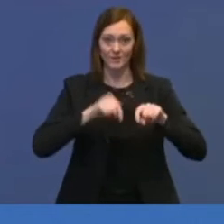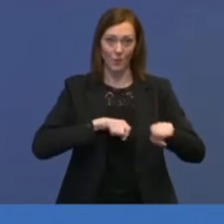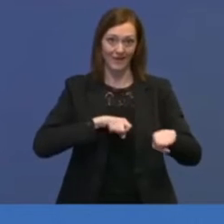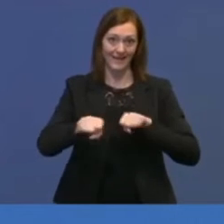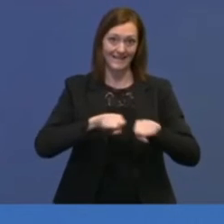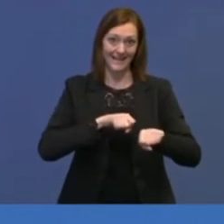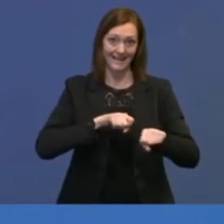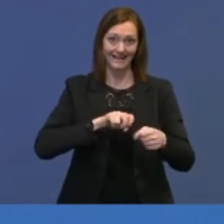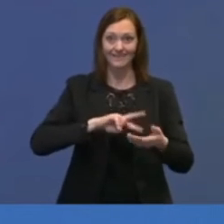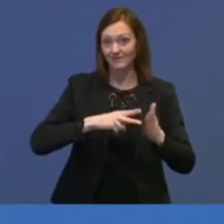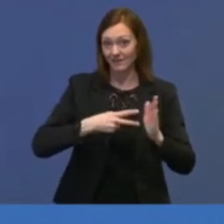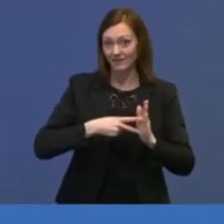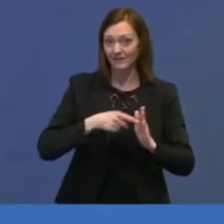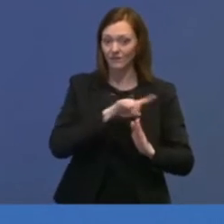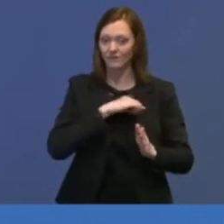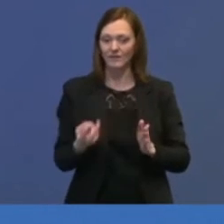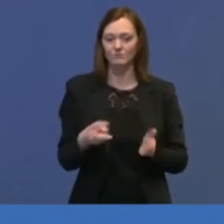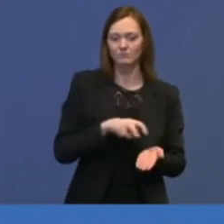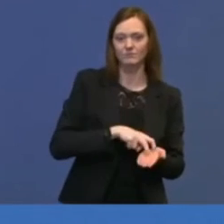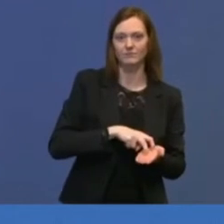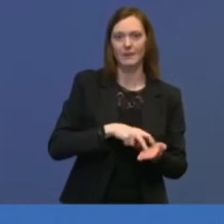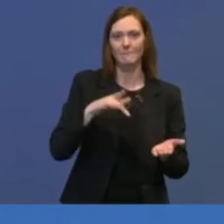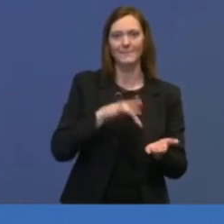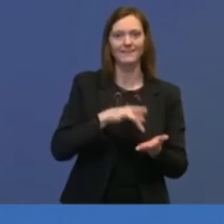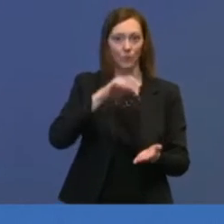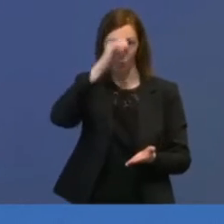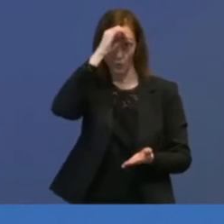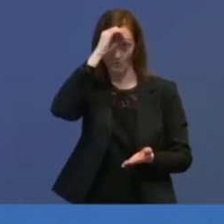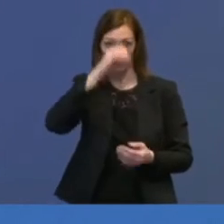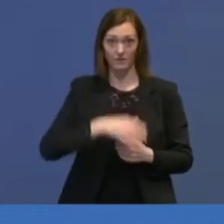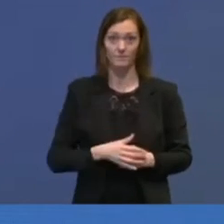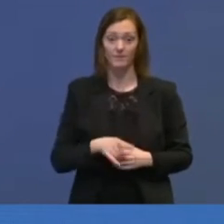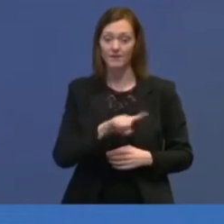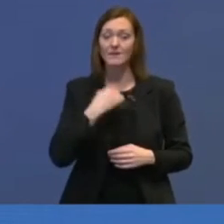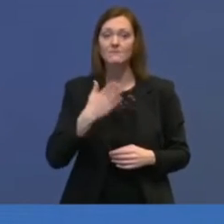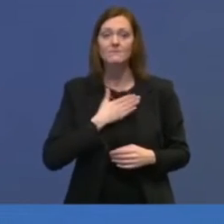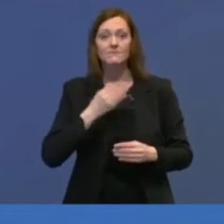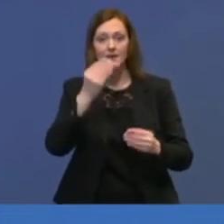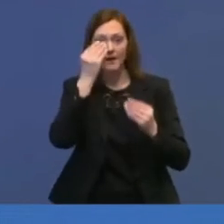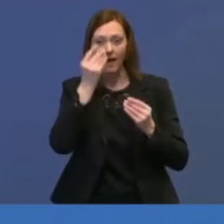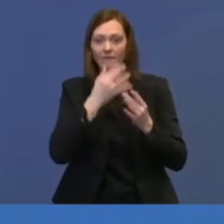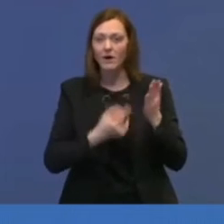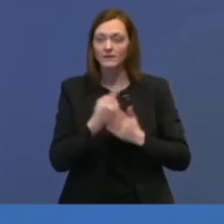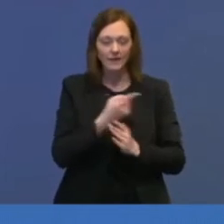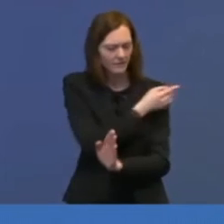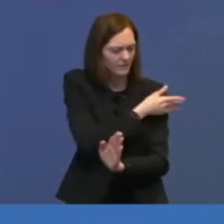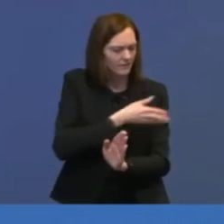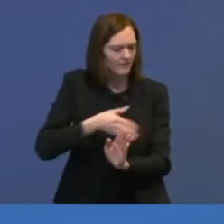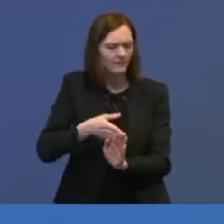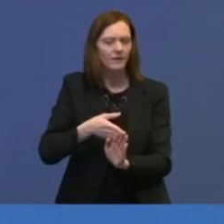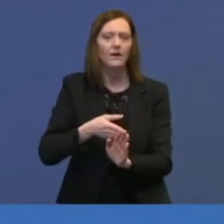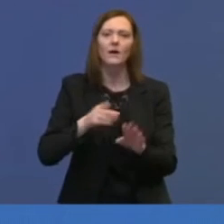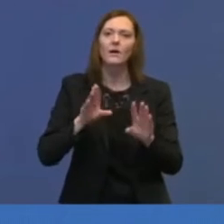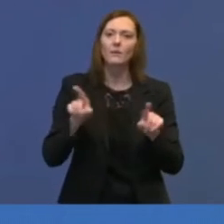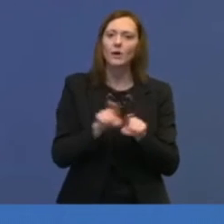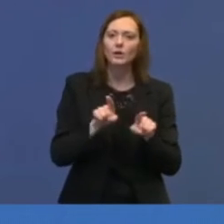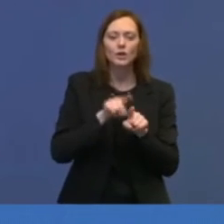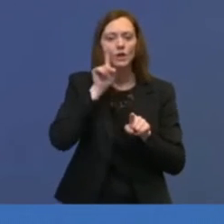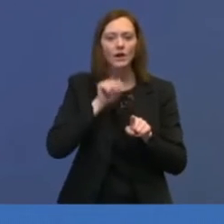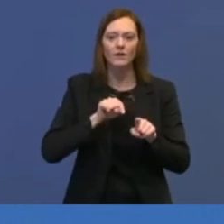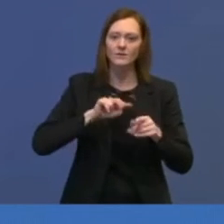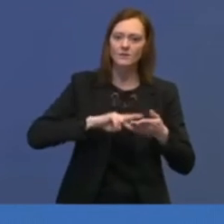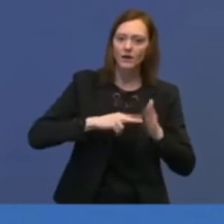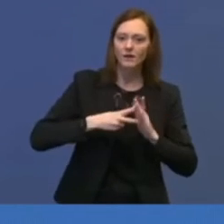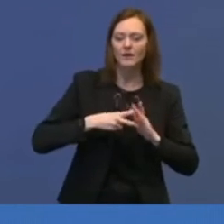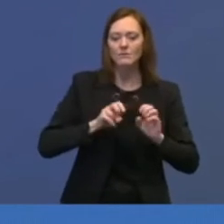ay umare say xaalata koronaha. Taasi wa xa muhim uta in waxlaga barta wixi daqai si tiyaar loo a xaadu xati safmar uusubi